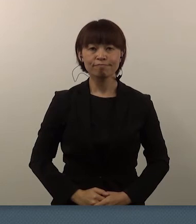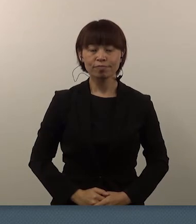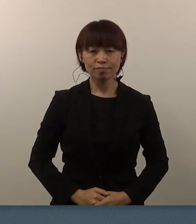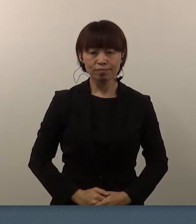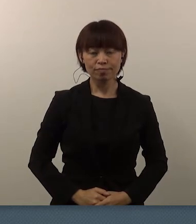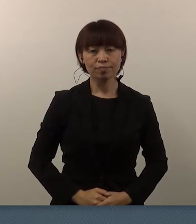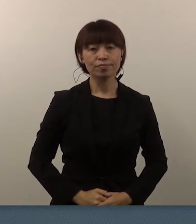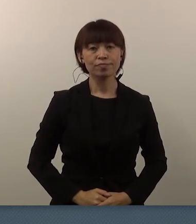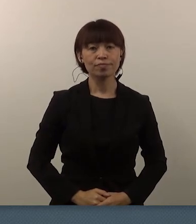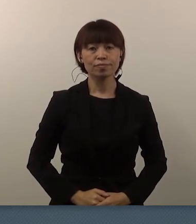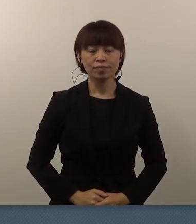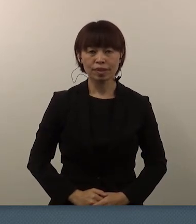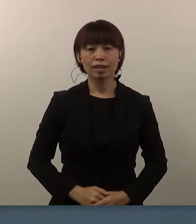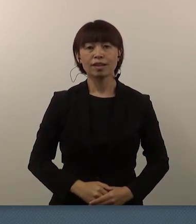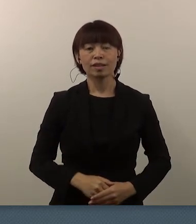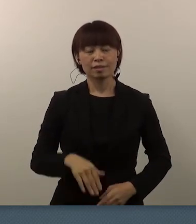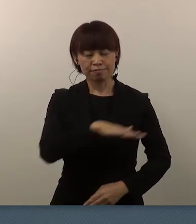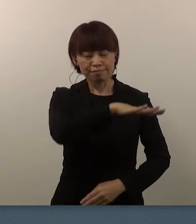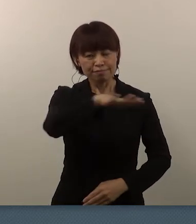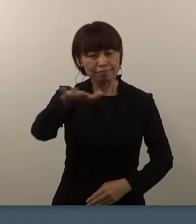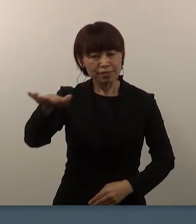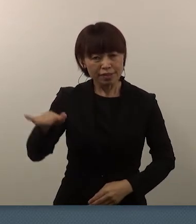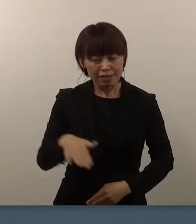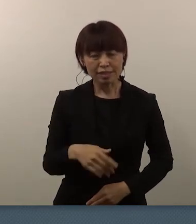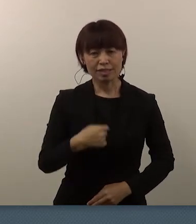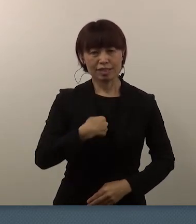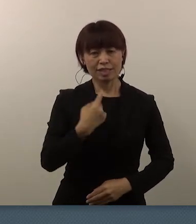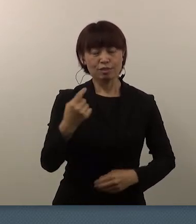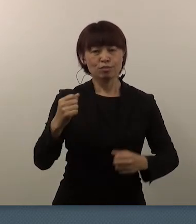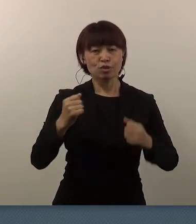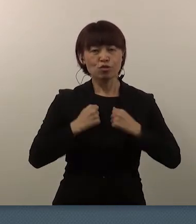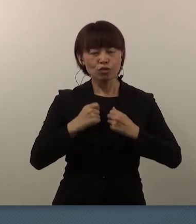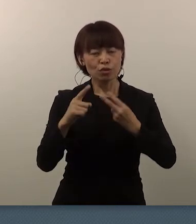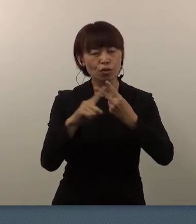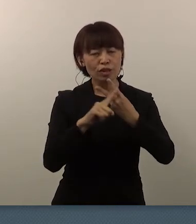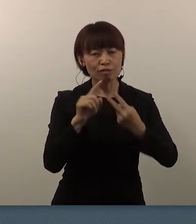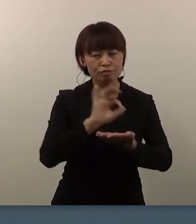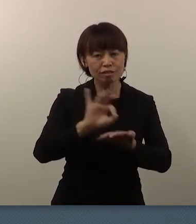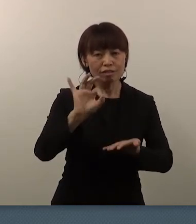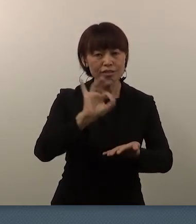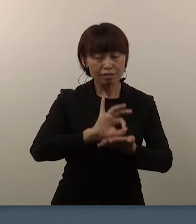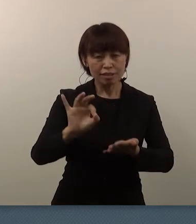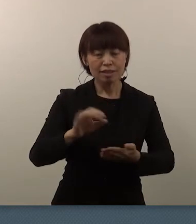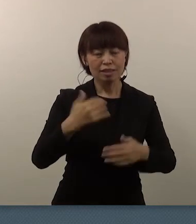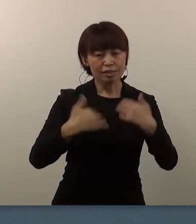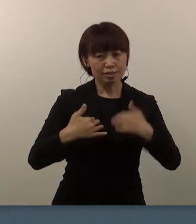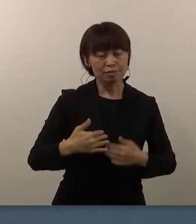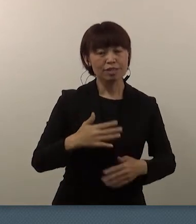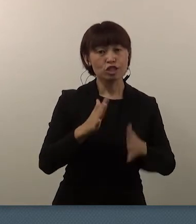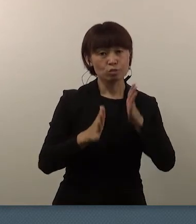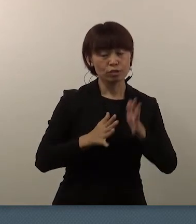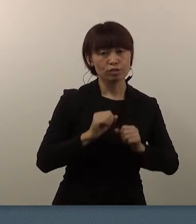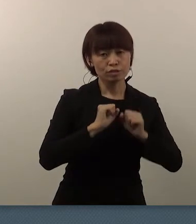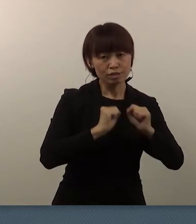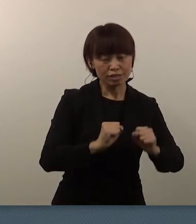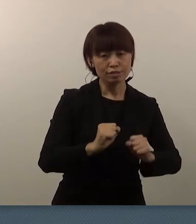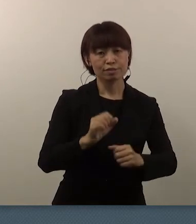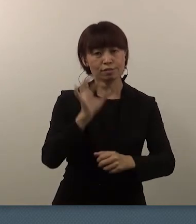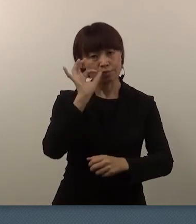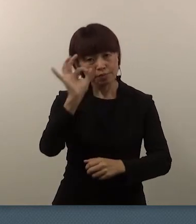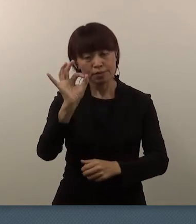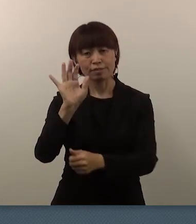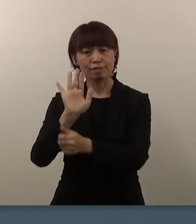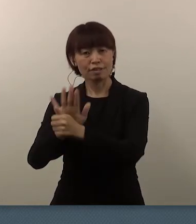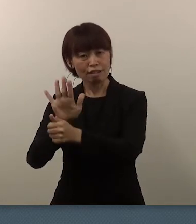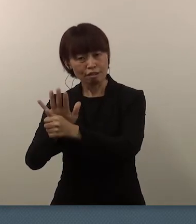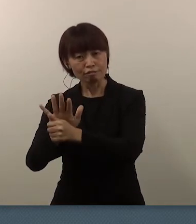県ではすべての人が自分の運動機能を生かして楽しみながらスポーツをする、見る、支える